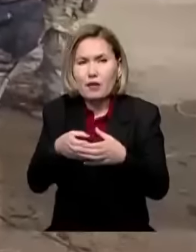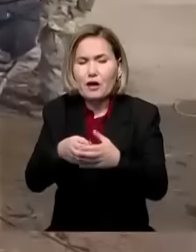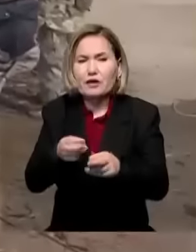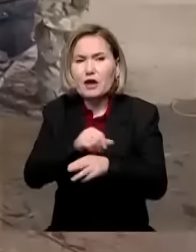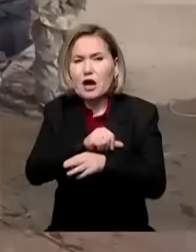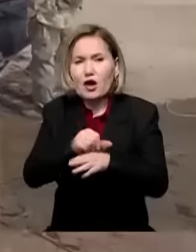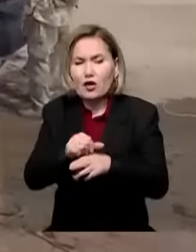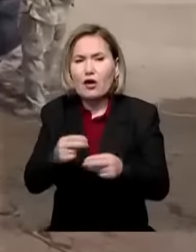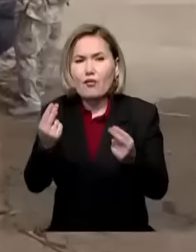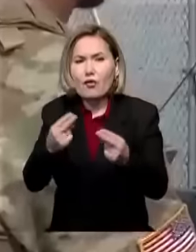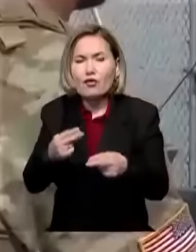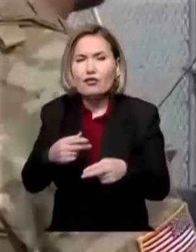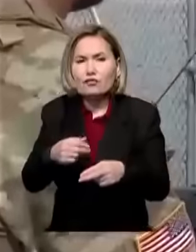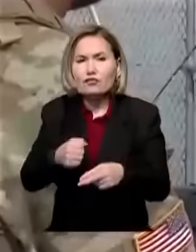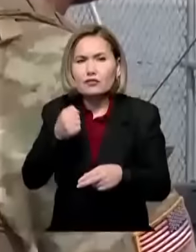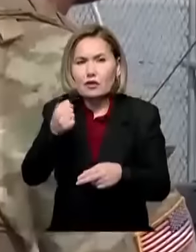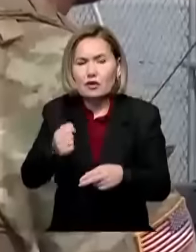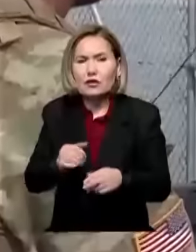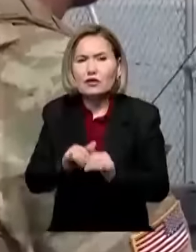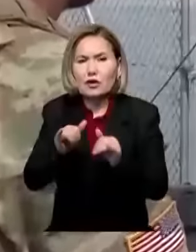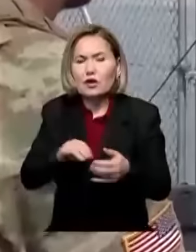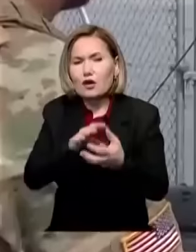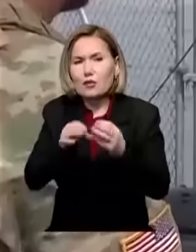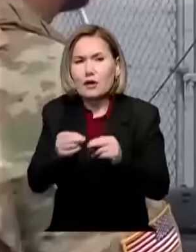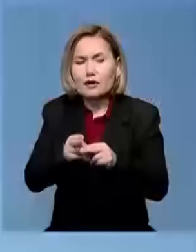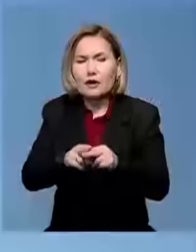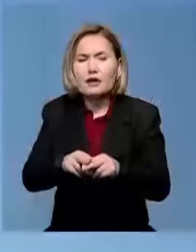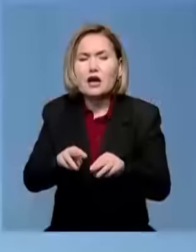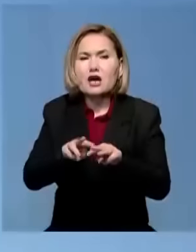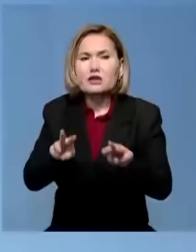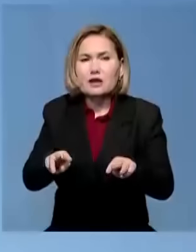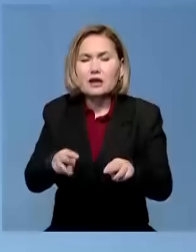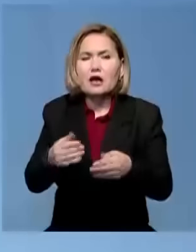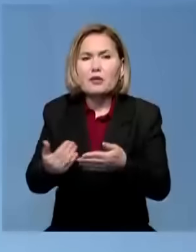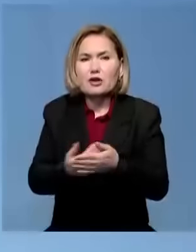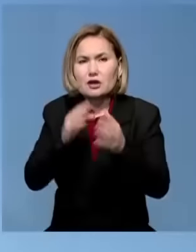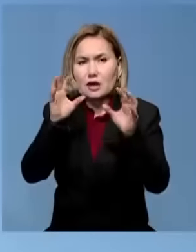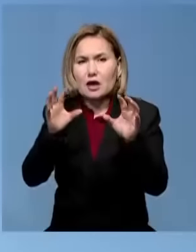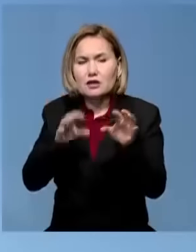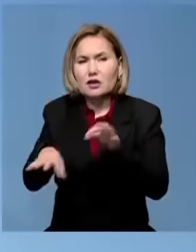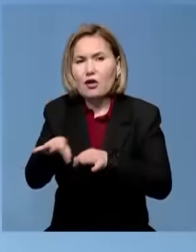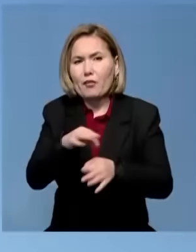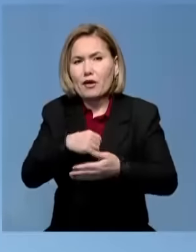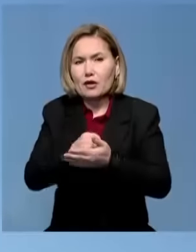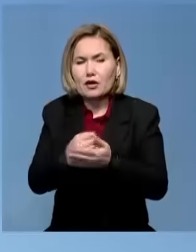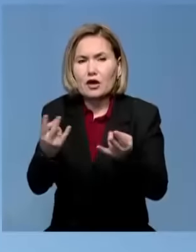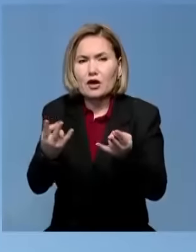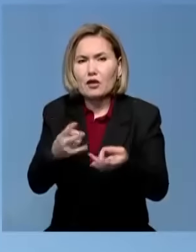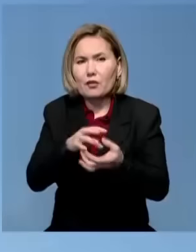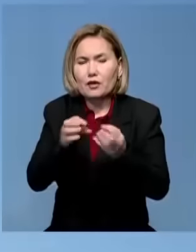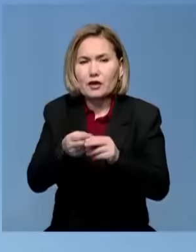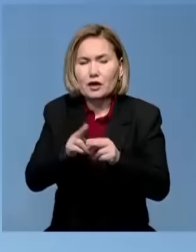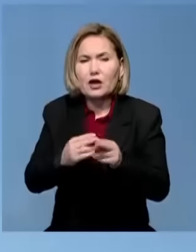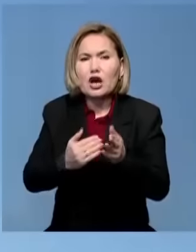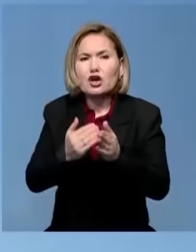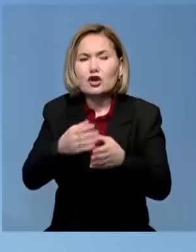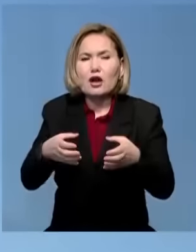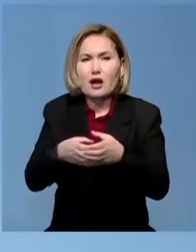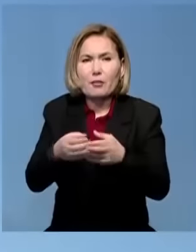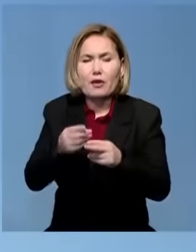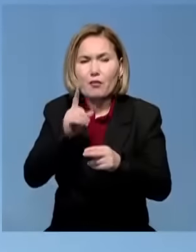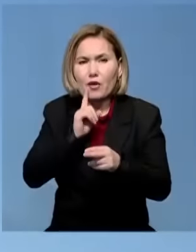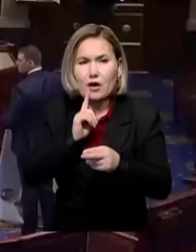шекарашылардың санын арттыруға мәжбүр. Өткен айдың соңында Сенат жаңа иммиграциялық заң жобасын қабылдауы керек еді. Бірақ жоғарғы палата